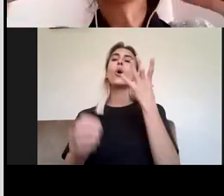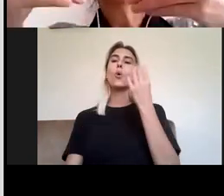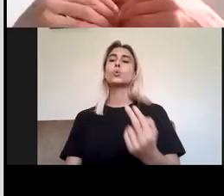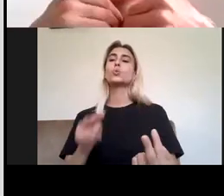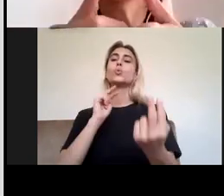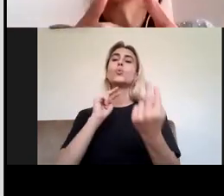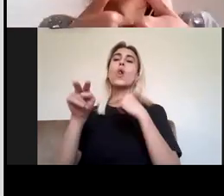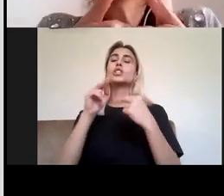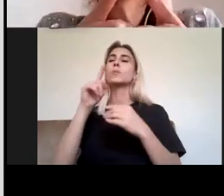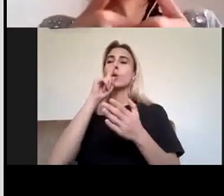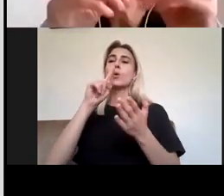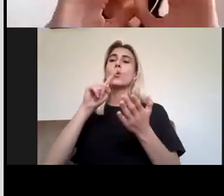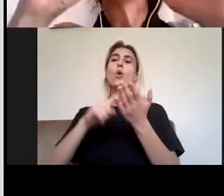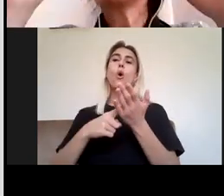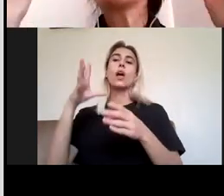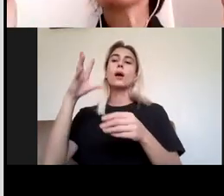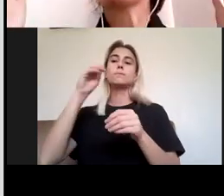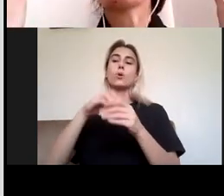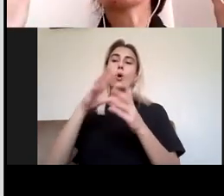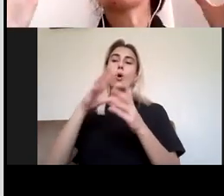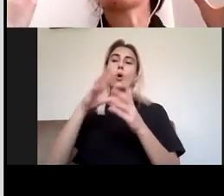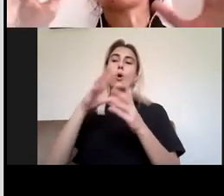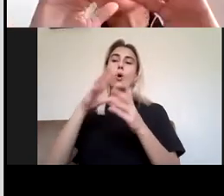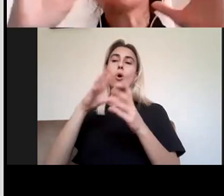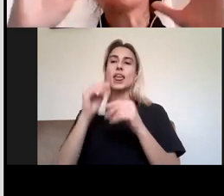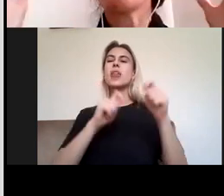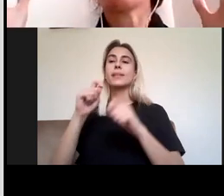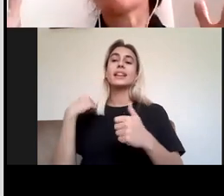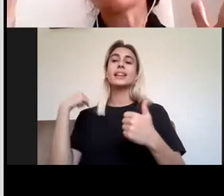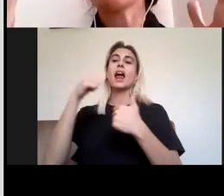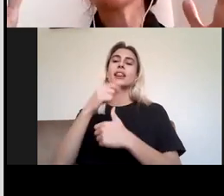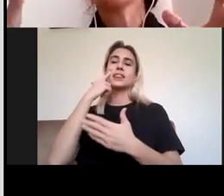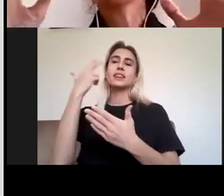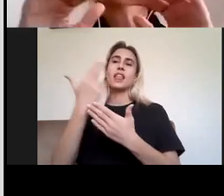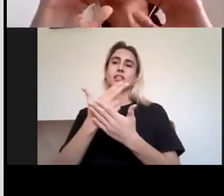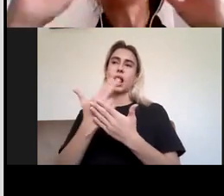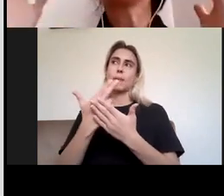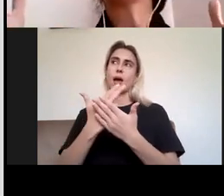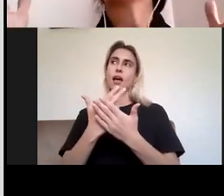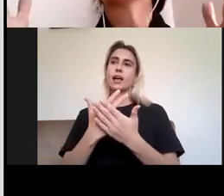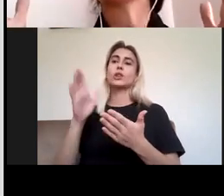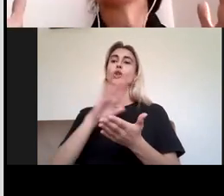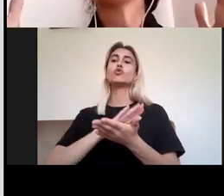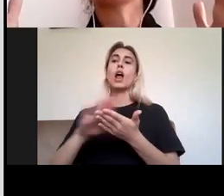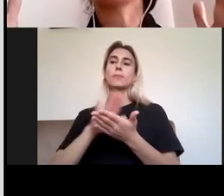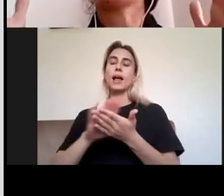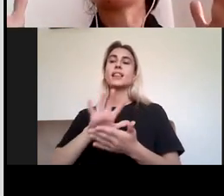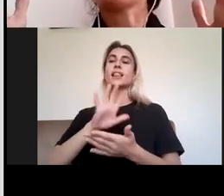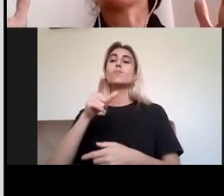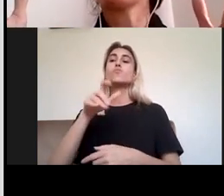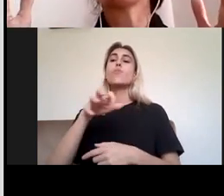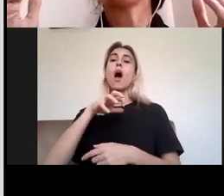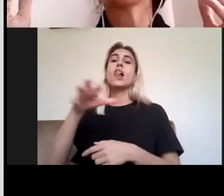noktasını barındıracak olan yapıyı yeniden tasarlamak ya da var olan yapıyı düzeltmek ya da bu alana ilişkin gereklilikleri